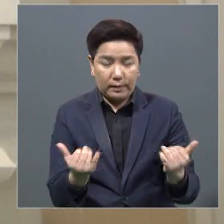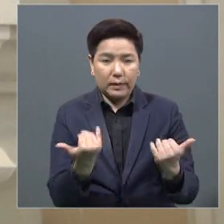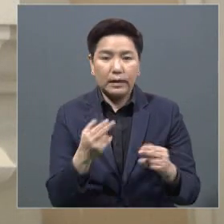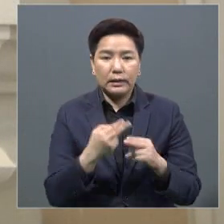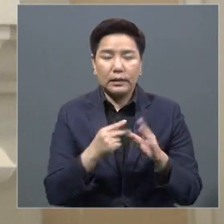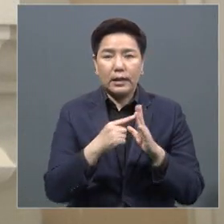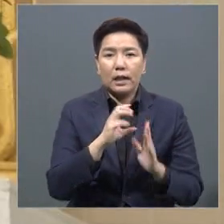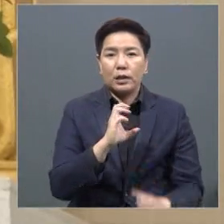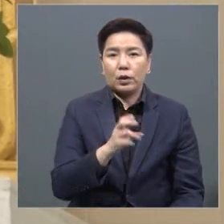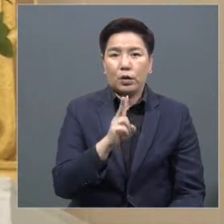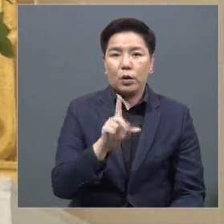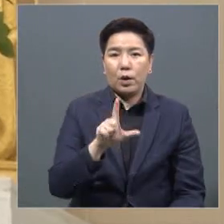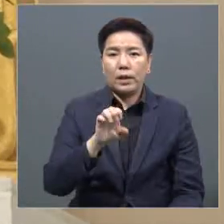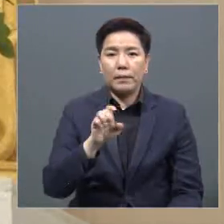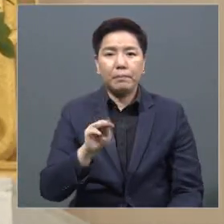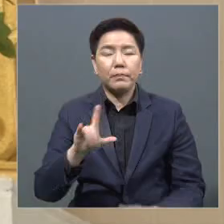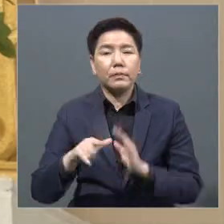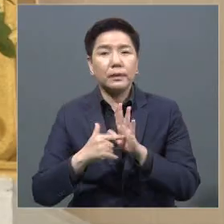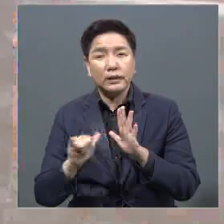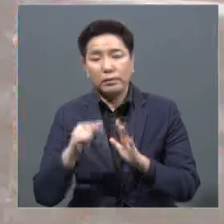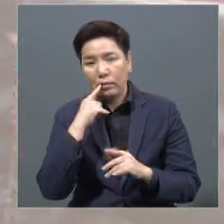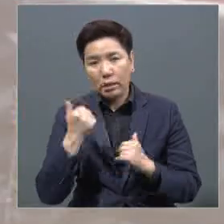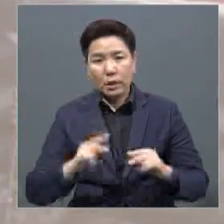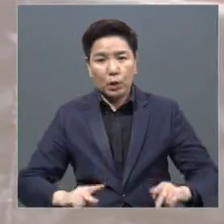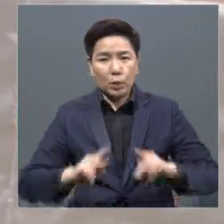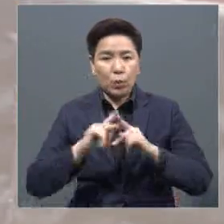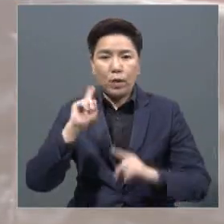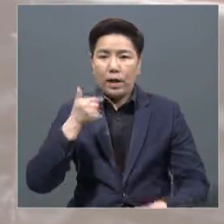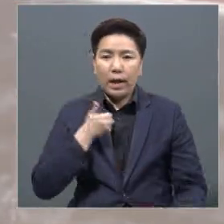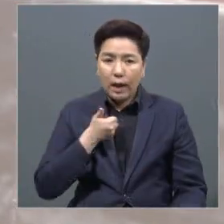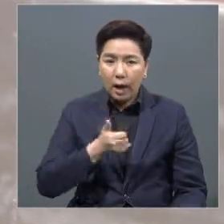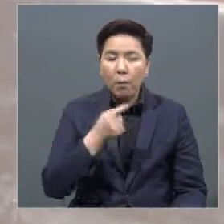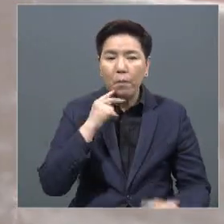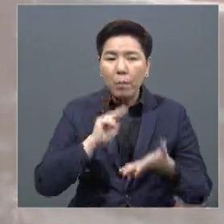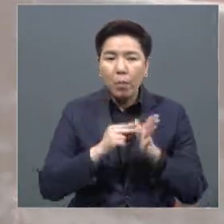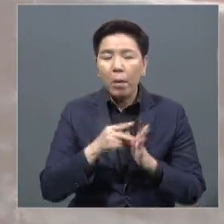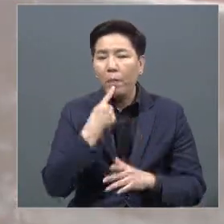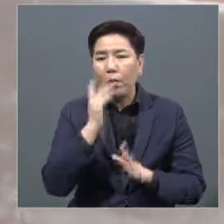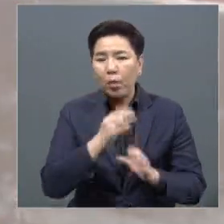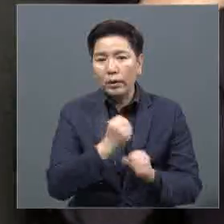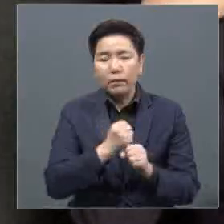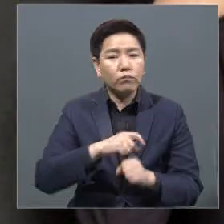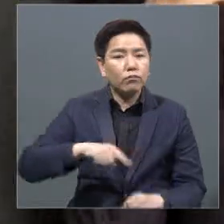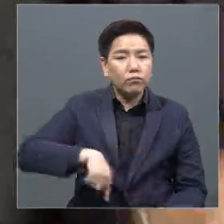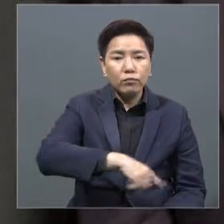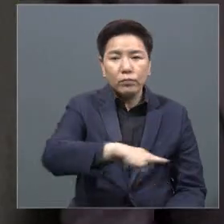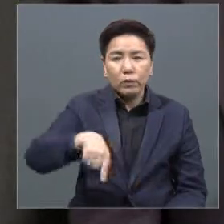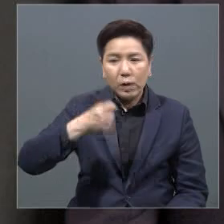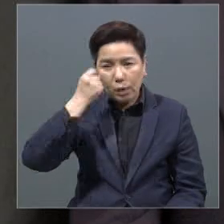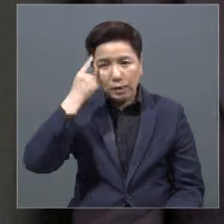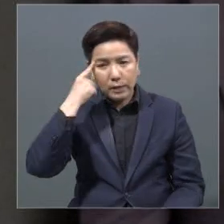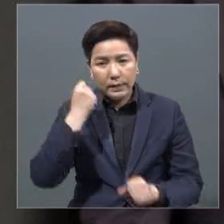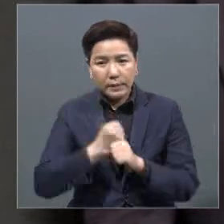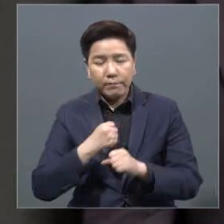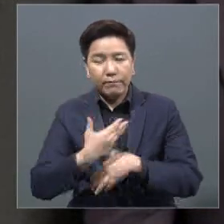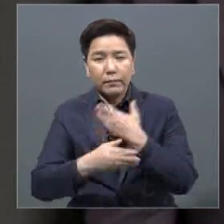ายเฉลิมชัยก็ให้สัมภาษณ์กับสื่อบอกว่าการเข้ากระทรวงวันแรกเนี่ยเป็นการทำความเข้าใจกับทางเจ้าหน้าที่กระทรวงถึงแนวทางการทำง